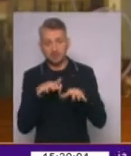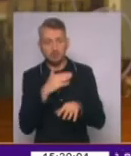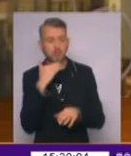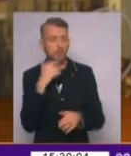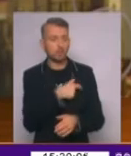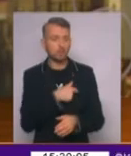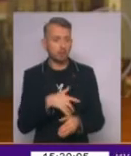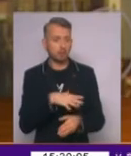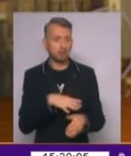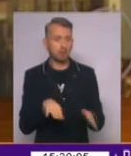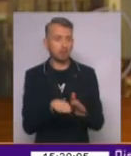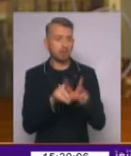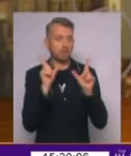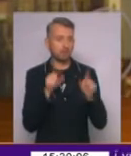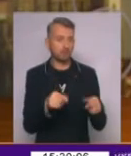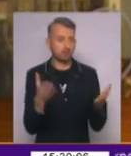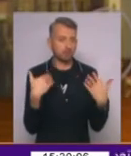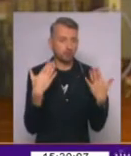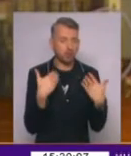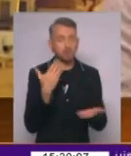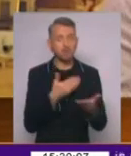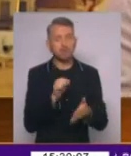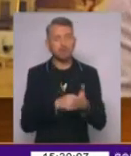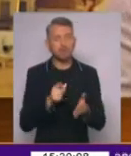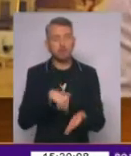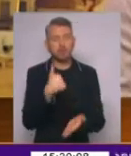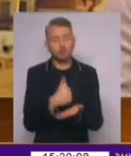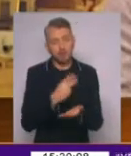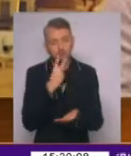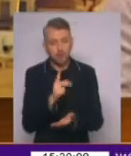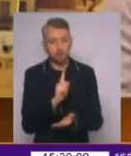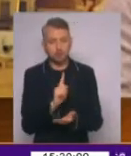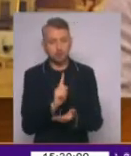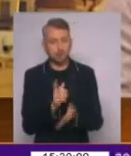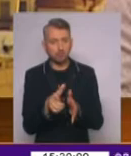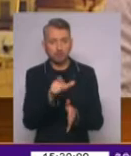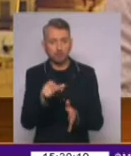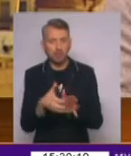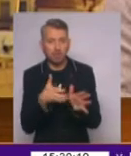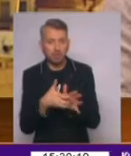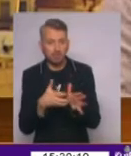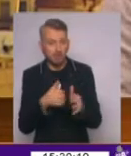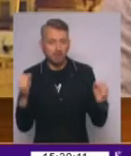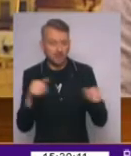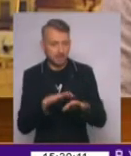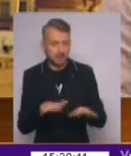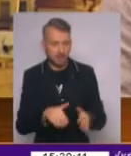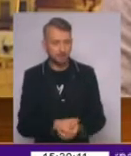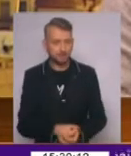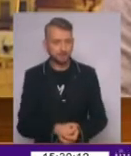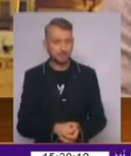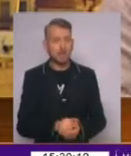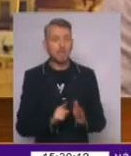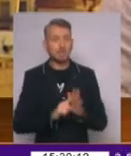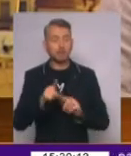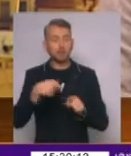депутатів були на відпочинку. Можливо, через те голова просто бачив, що кворуму немає і не скликав. Угу. Звичайно, вже з